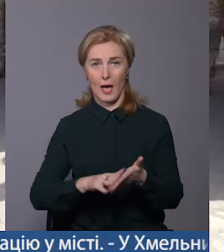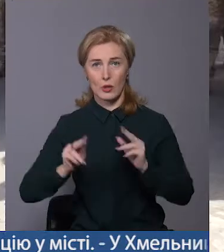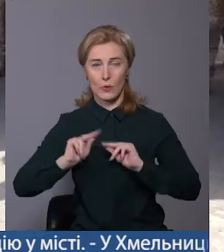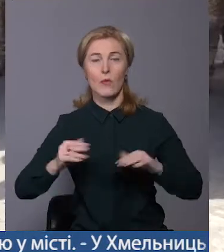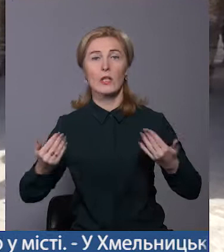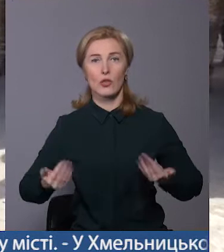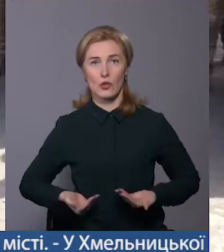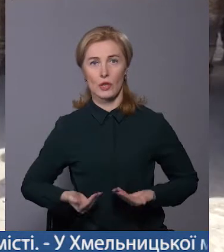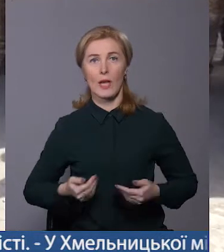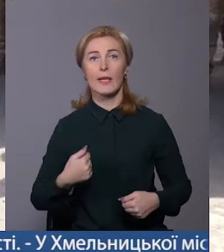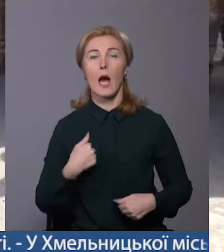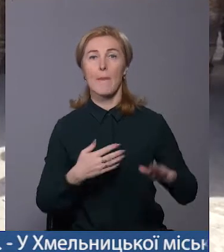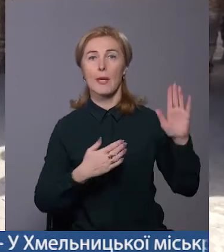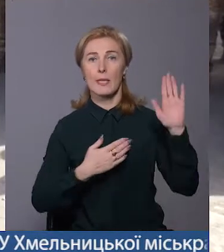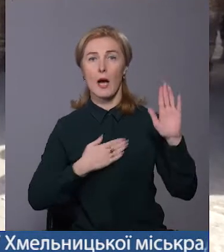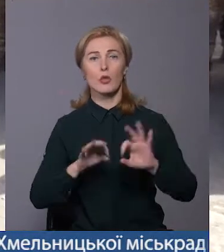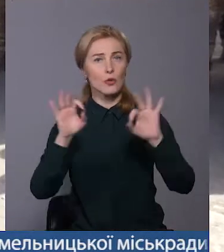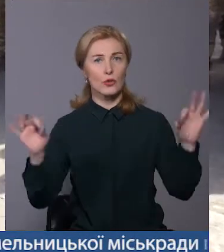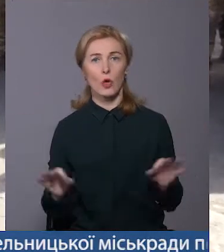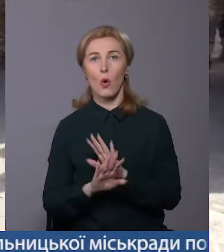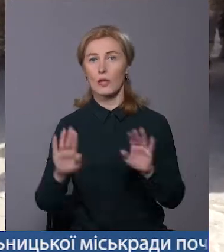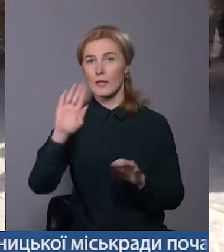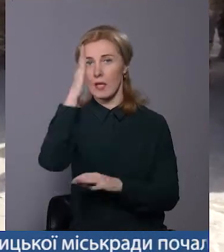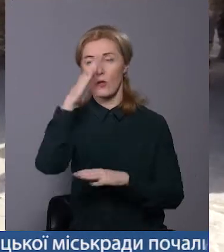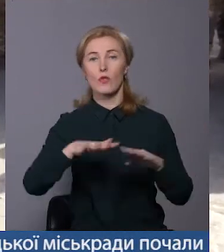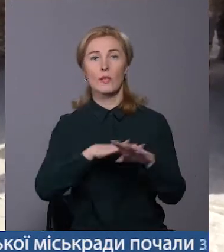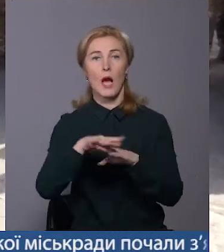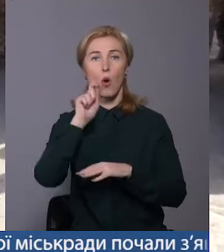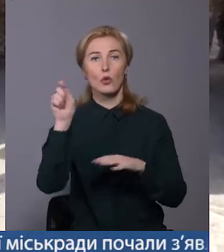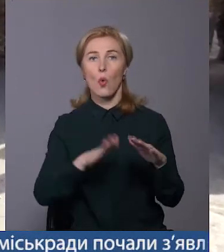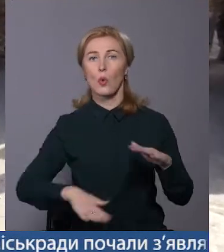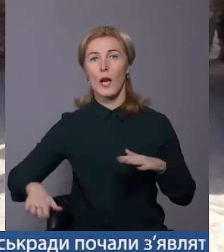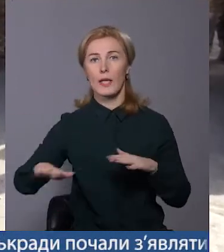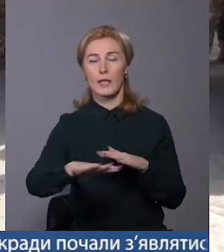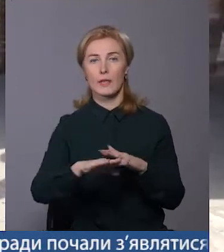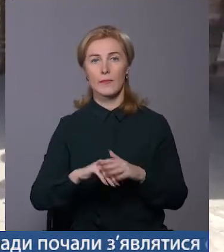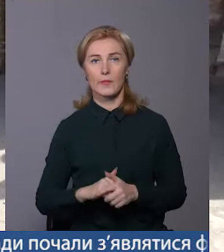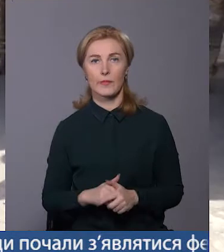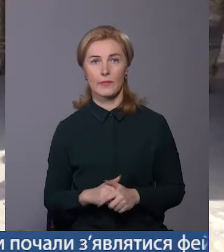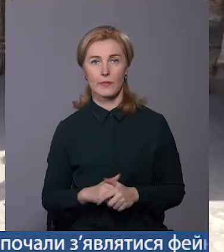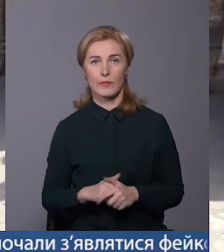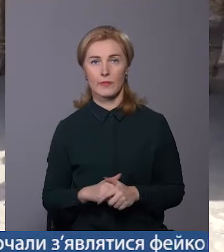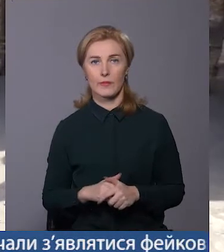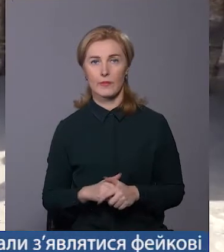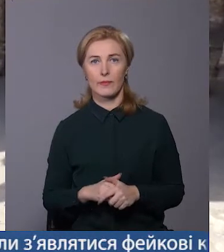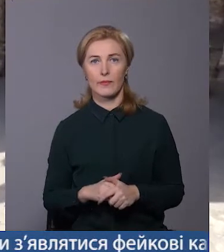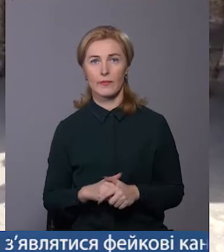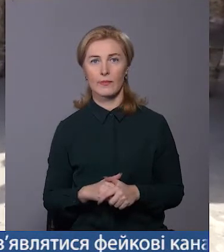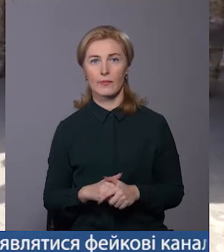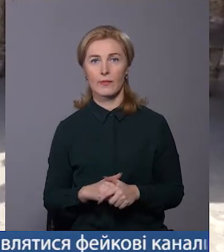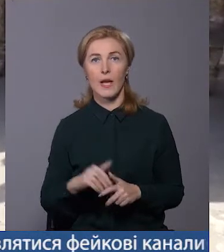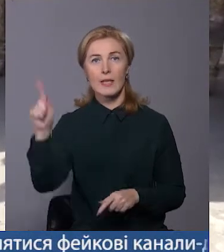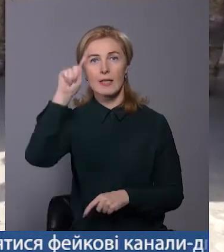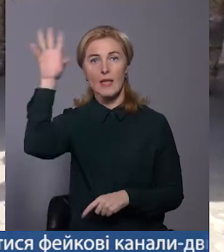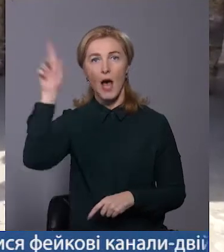жити. Я присягаю ніколи не зрадити народу України. Я присягаю ніколи не зрадити народу України.